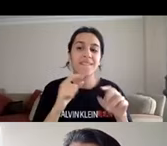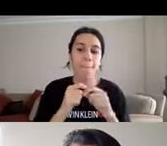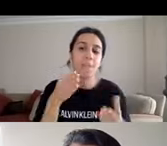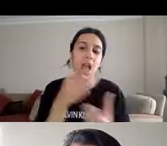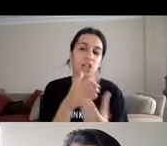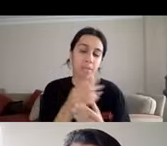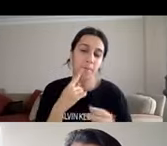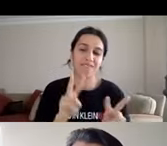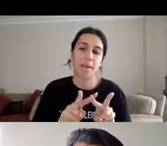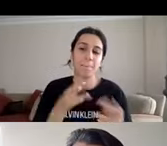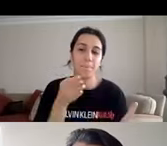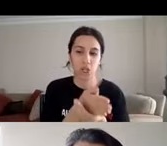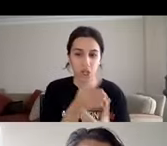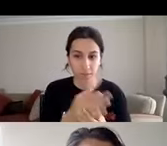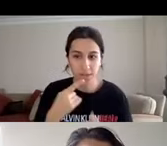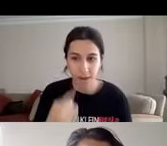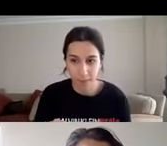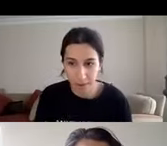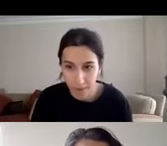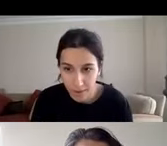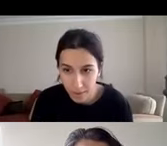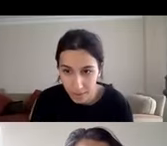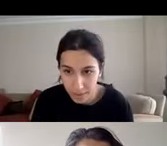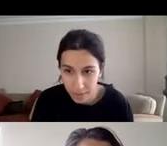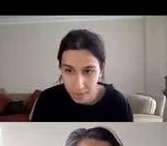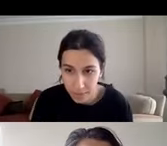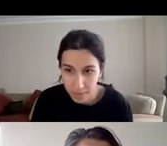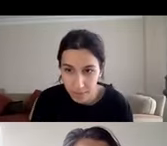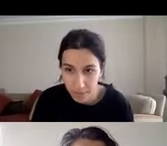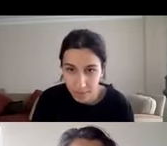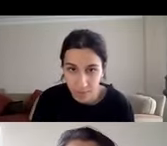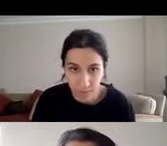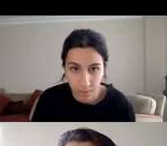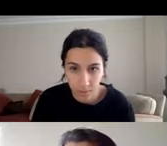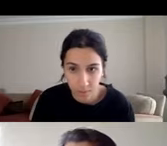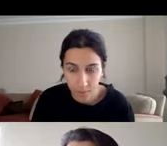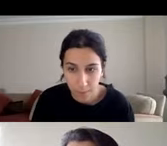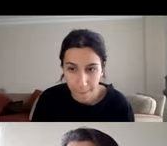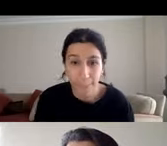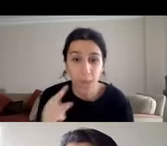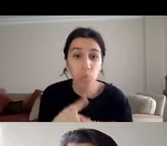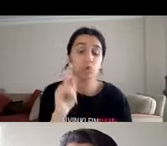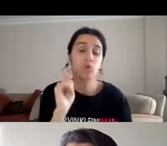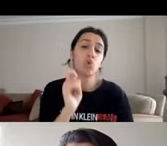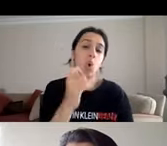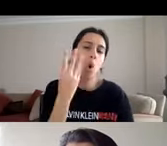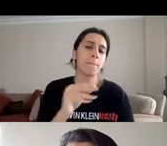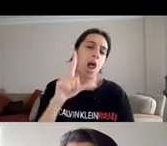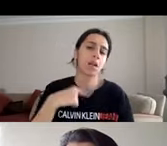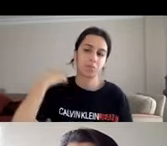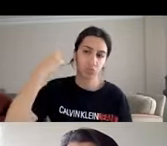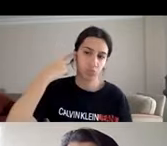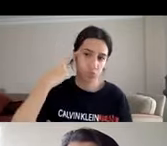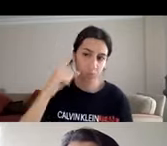web kanallarındaki içeriklerin erişilebilir olmasından bahsediyoruz. Bunun bir zorunluluk olması gerektiğini düşünüyoruz. Yani bu öyle